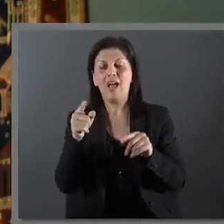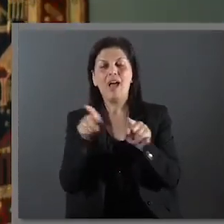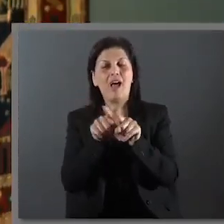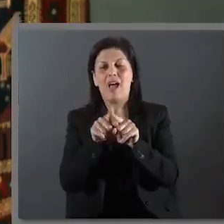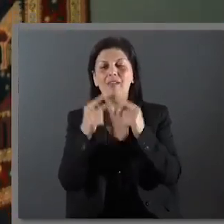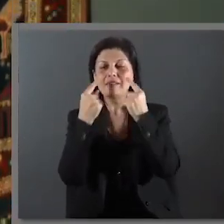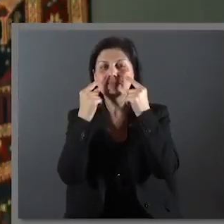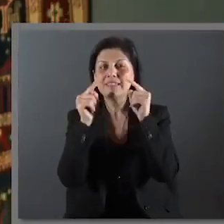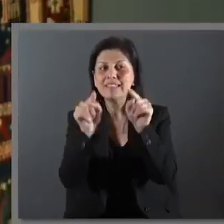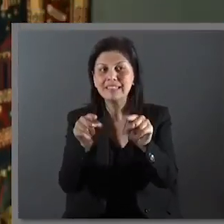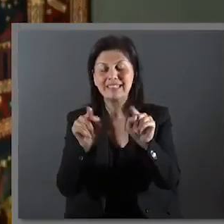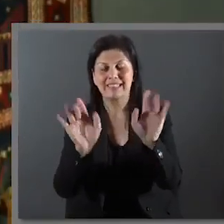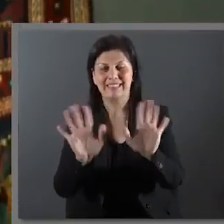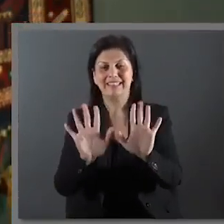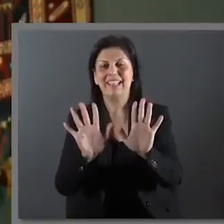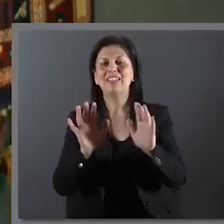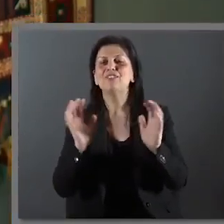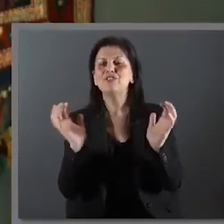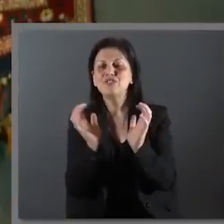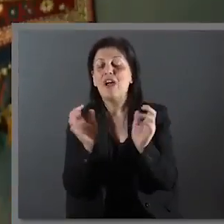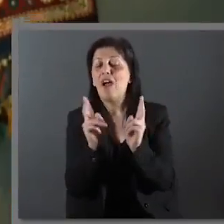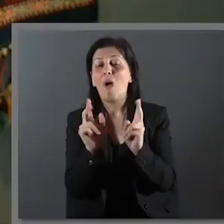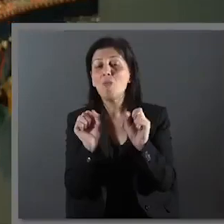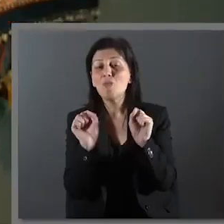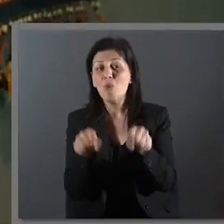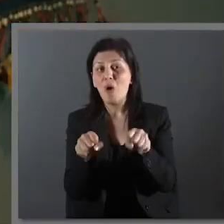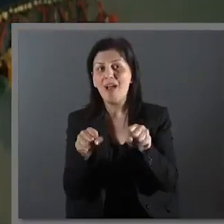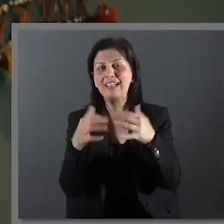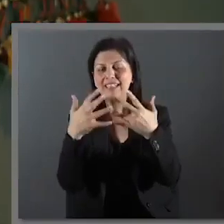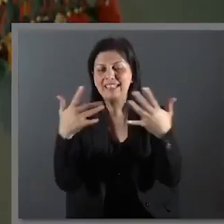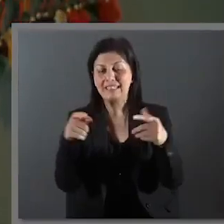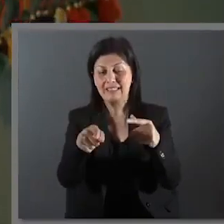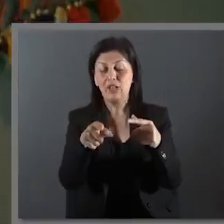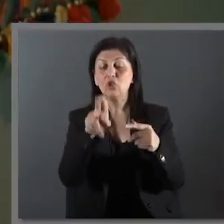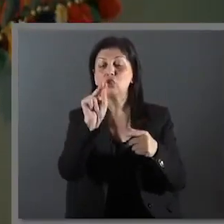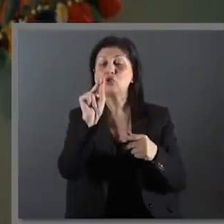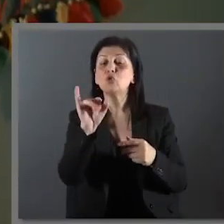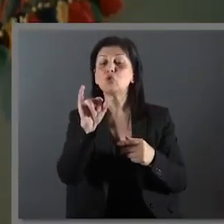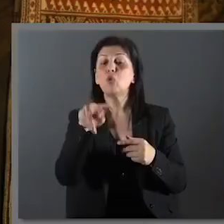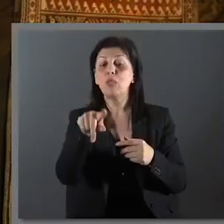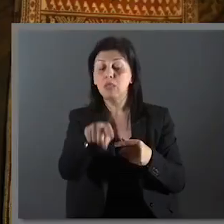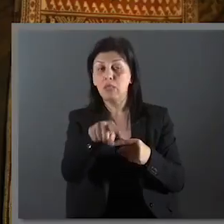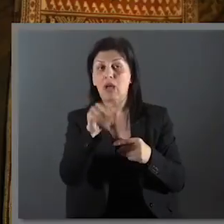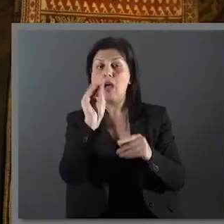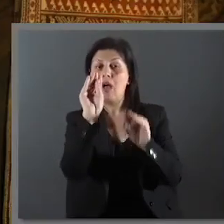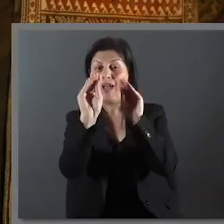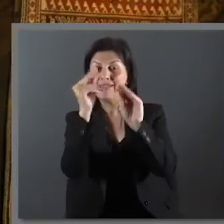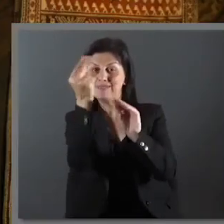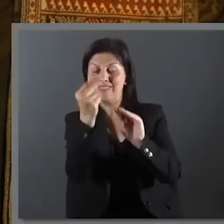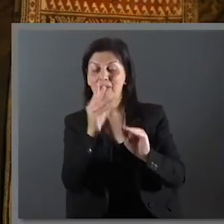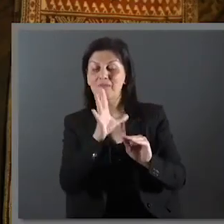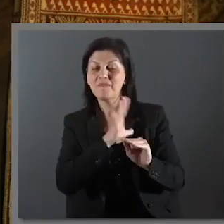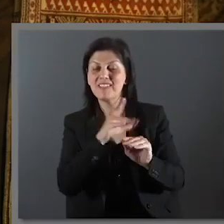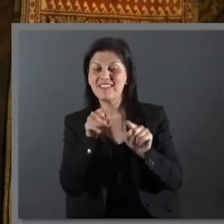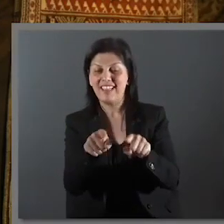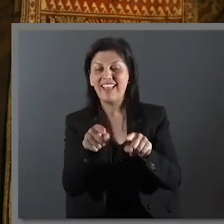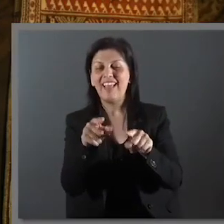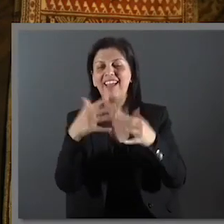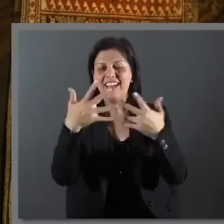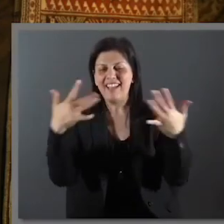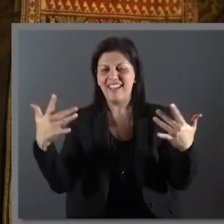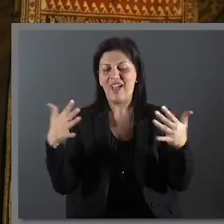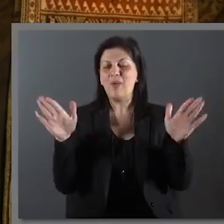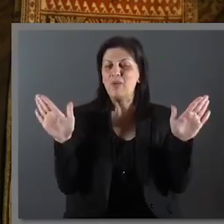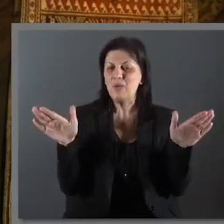çulların üzərində müxtəlif naxışlardan, heyvan və quş təsvirlərindən istifadə edirlər. Çulun